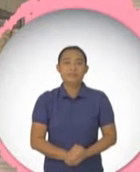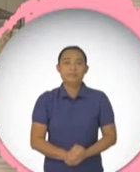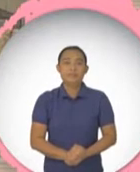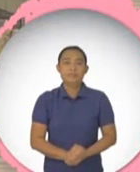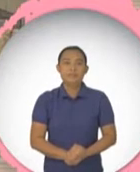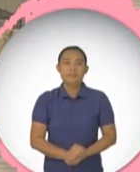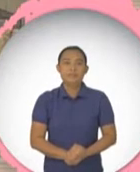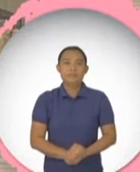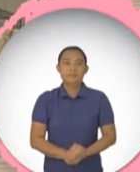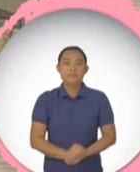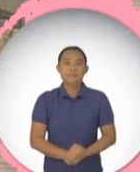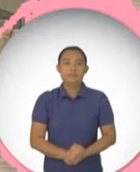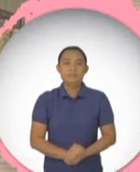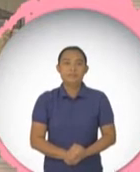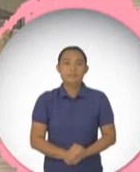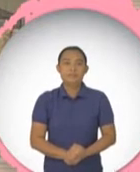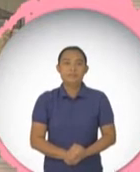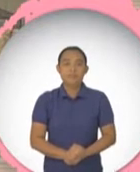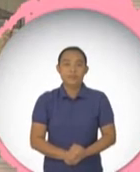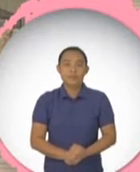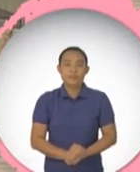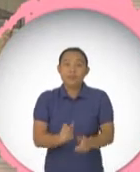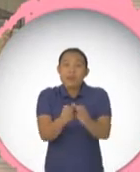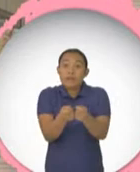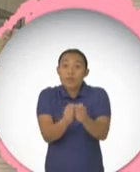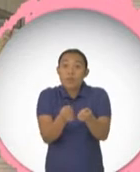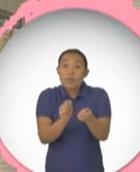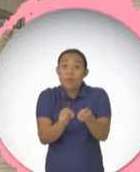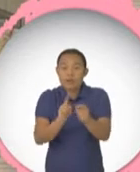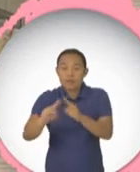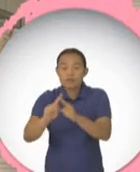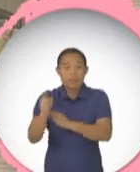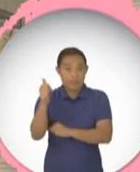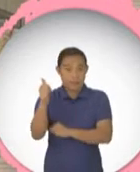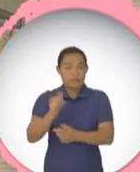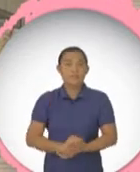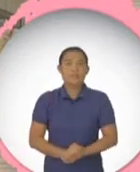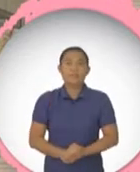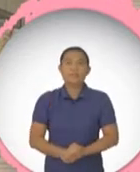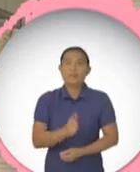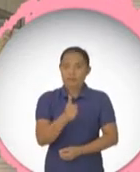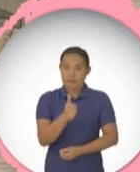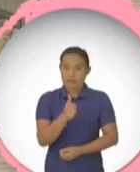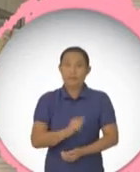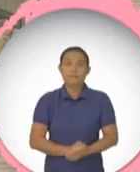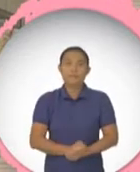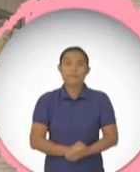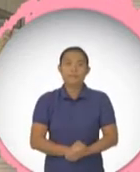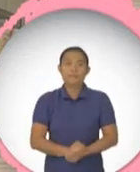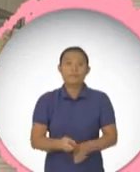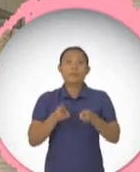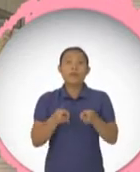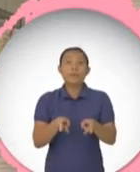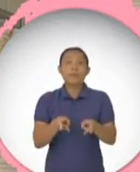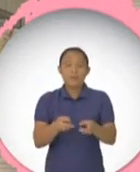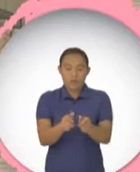แล้วถ้าเกิดว่าเป็นถั่วชนิดอื่นอย่างเช่นแอลมอนด์หรือถั่วต่างๆนี้ได้ไหม ได้ค่ะได้แต่ว่าพวกวิธีการในการเตรียมถั่วนะค